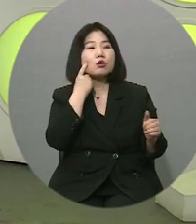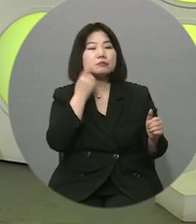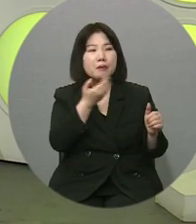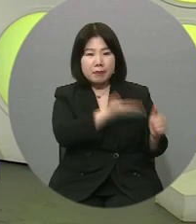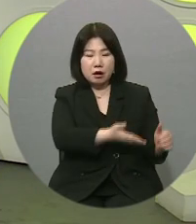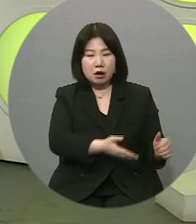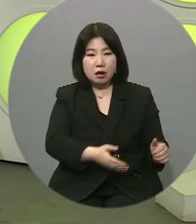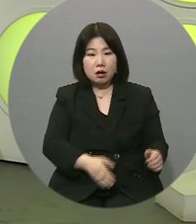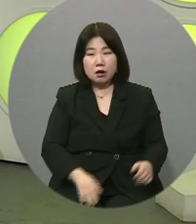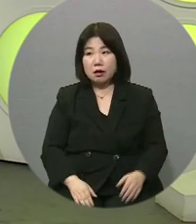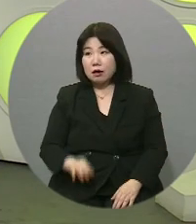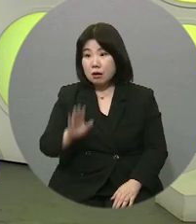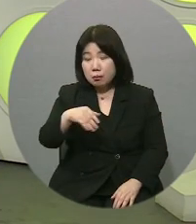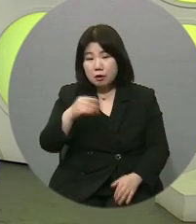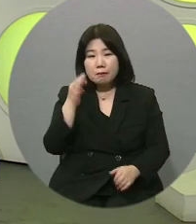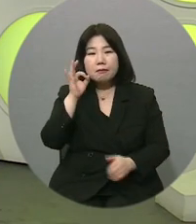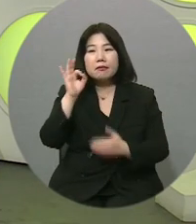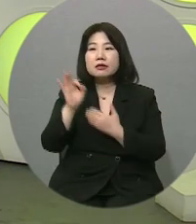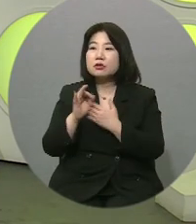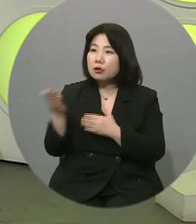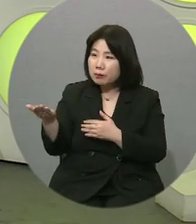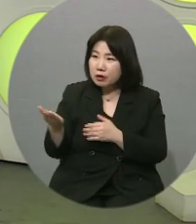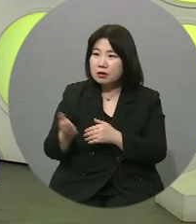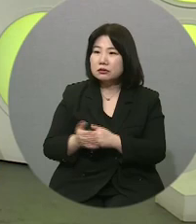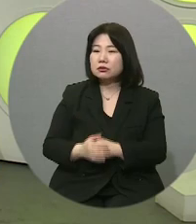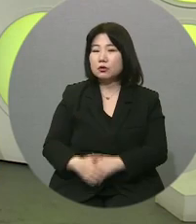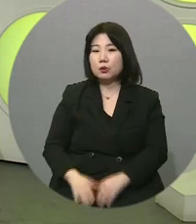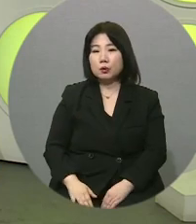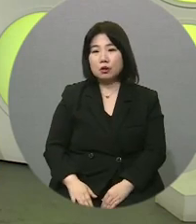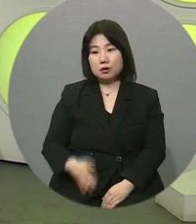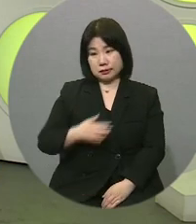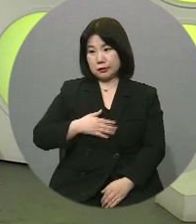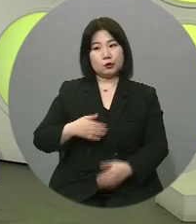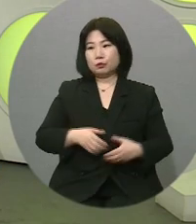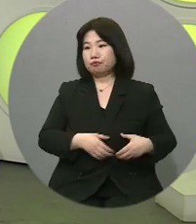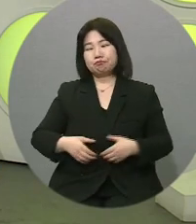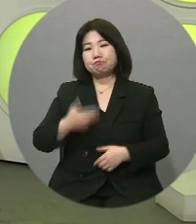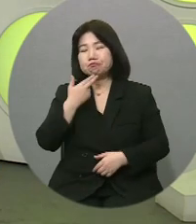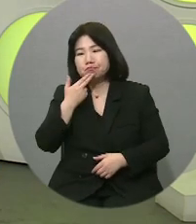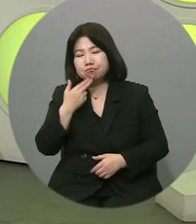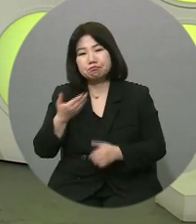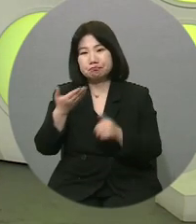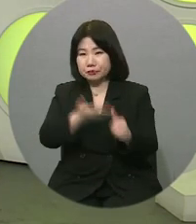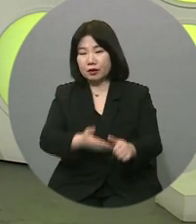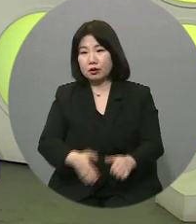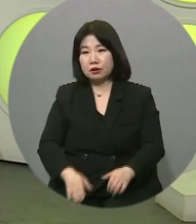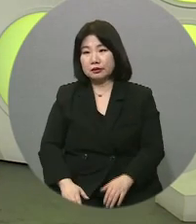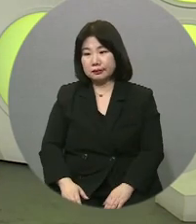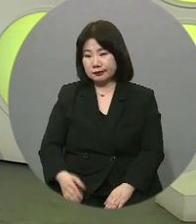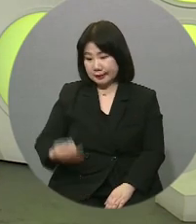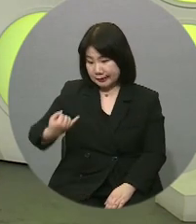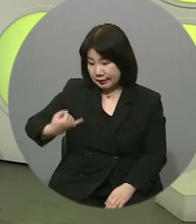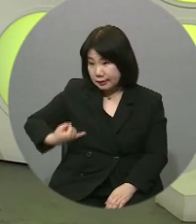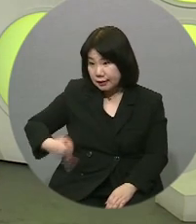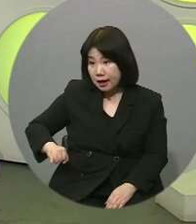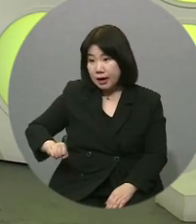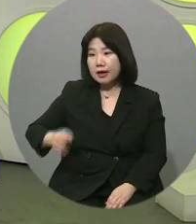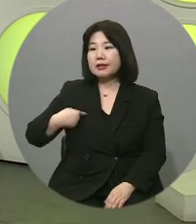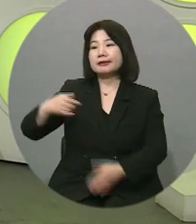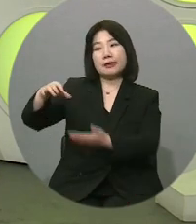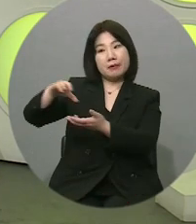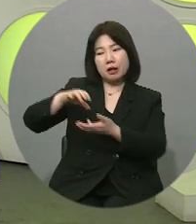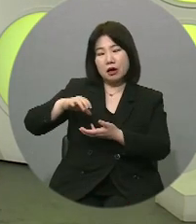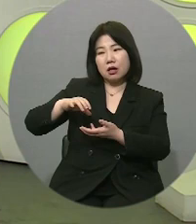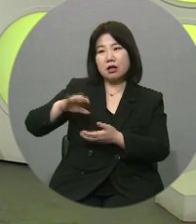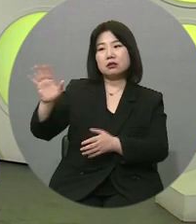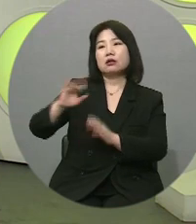만약에 정우영 씨도 그렇게 저는 주저없이 줄 것 같아요. 아니, 딸아이가 줘야 돼. 저는 안